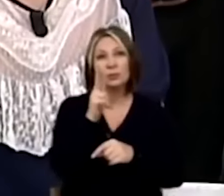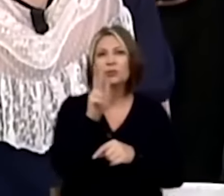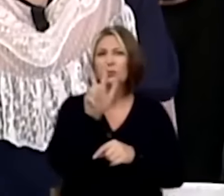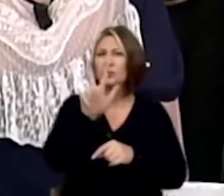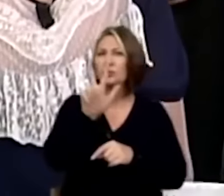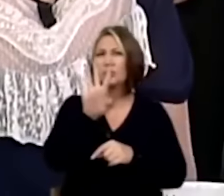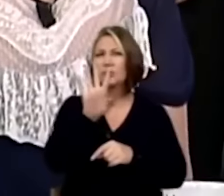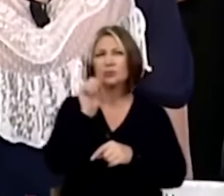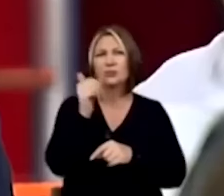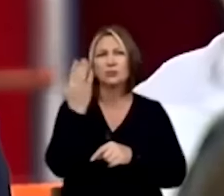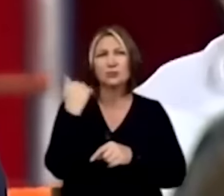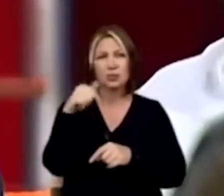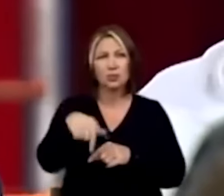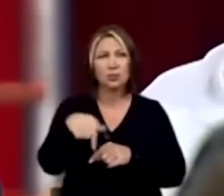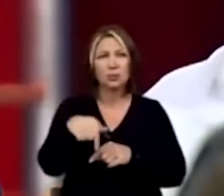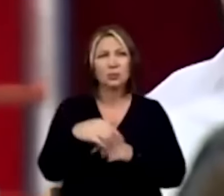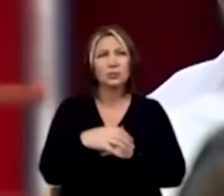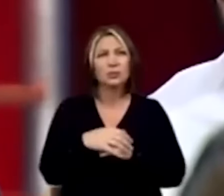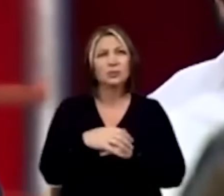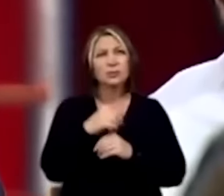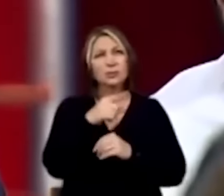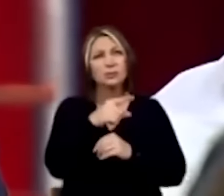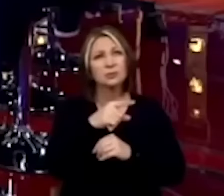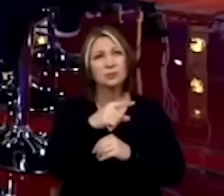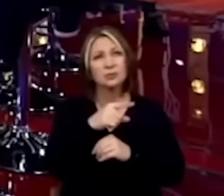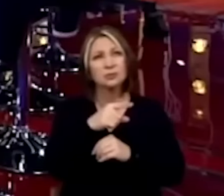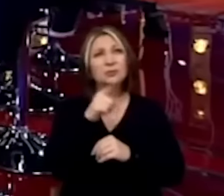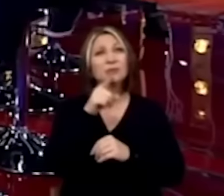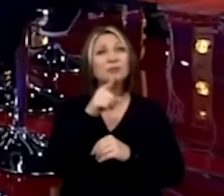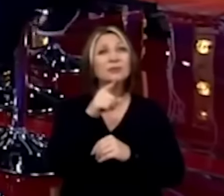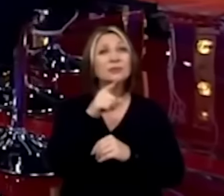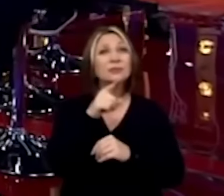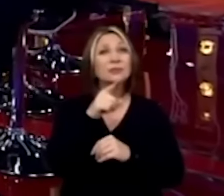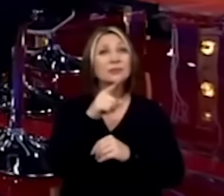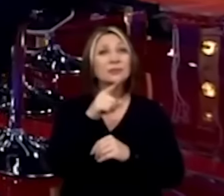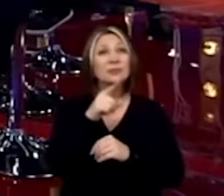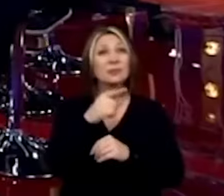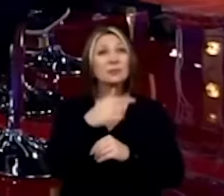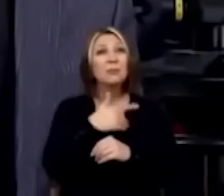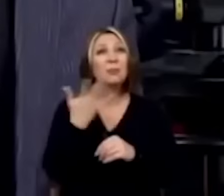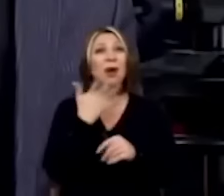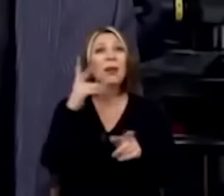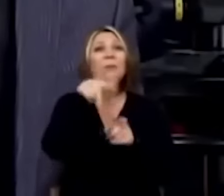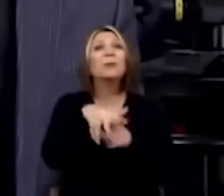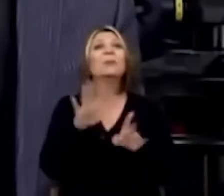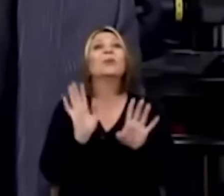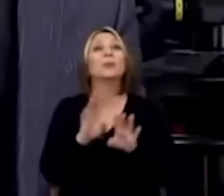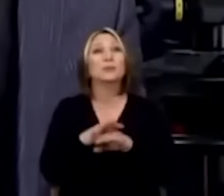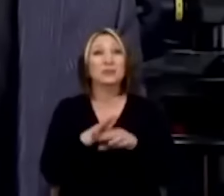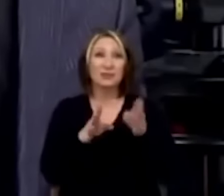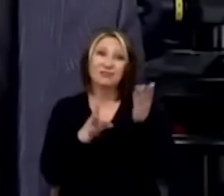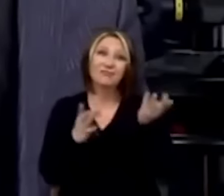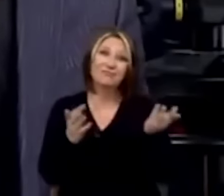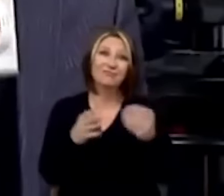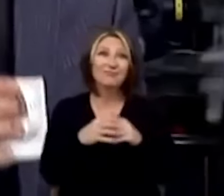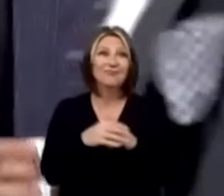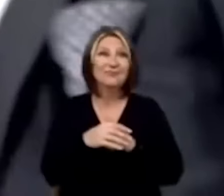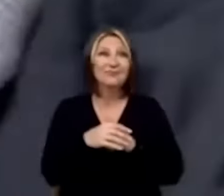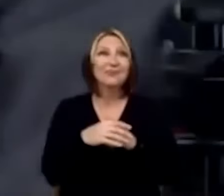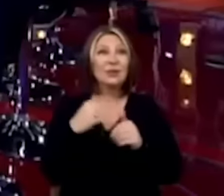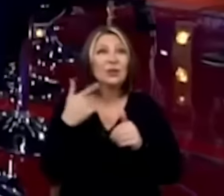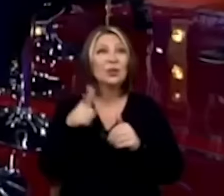3-4 gün vardır ya. Net hatırlamıyorum. Bugün. Bugün. Siz? Bu sabah. Siz efendim? Ben bayağıdır kullanmıyorum. İşte.